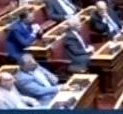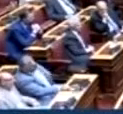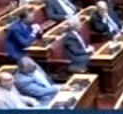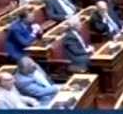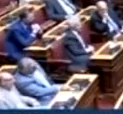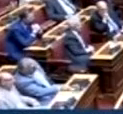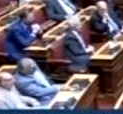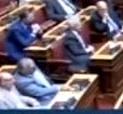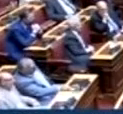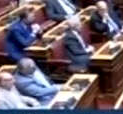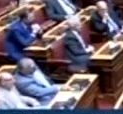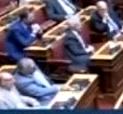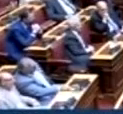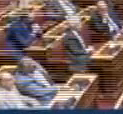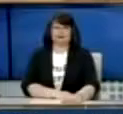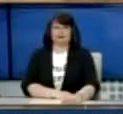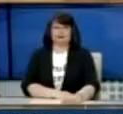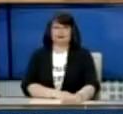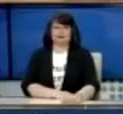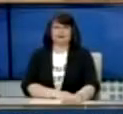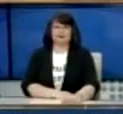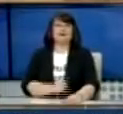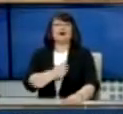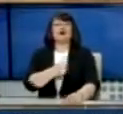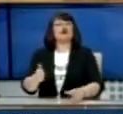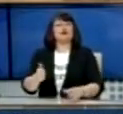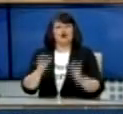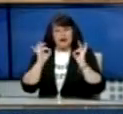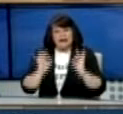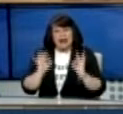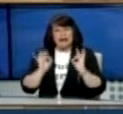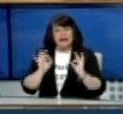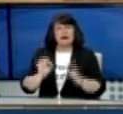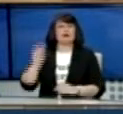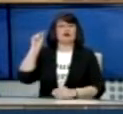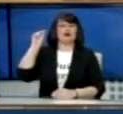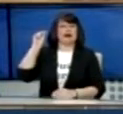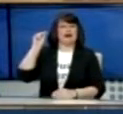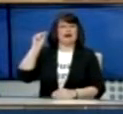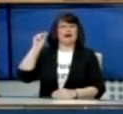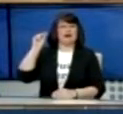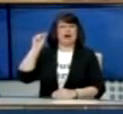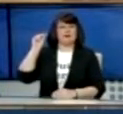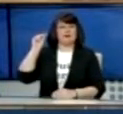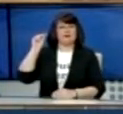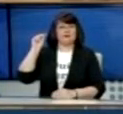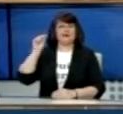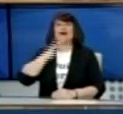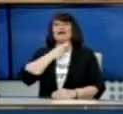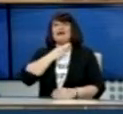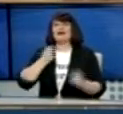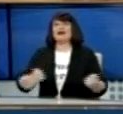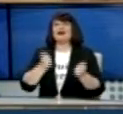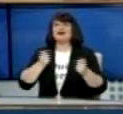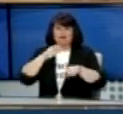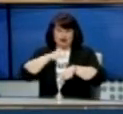μάλιστα πολλές από αυτές τις προεκλογικές μας εξαγγελίες τις υλοποιήσαμε κάτω από πολύ δύσκολες και αντίξωες συνθήκες. Τα τελευταία 3